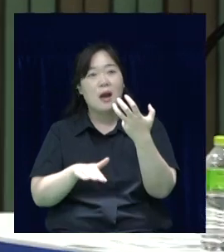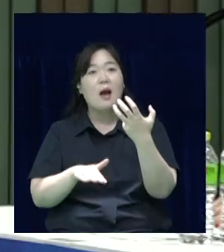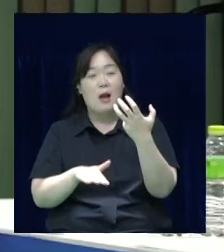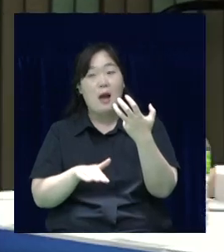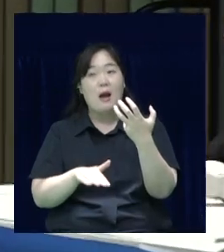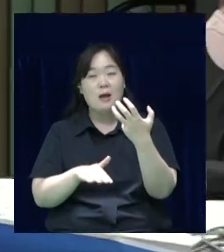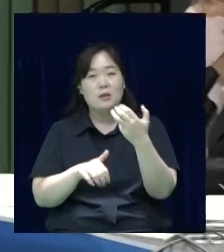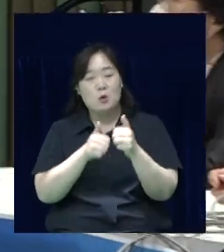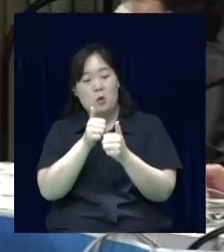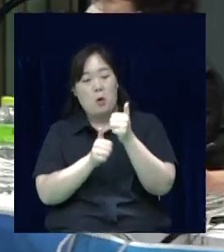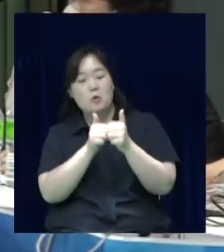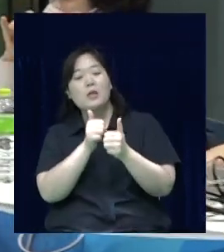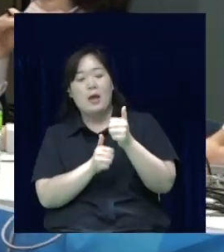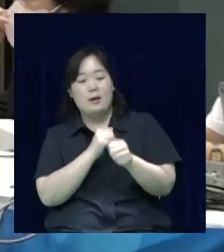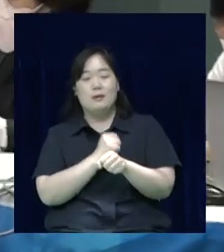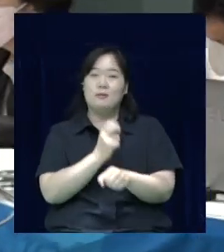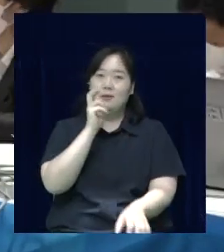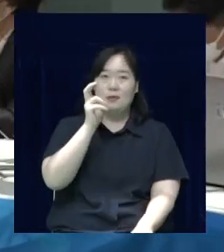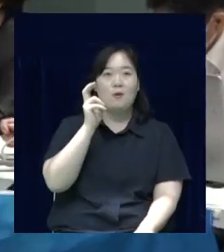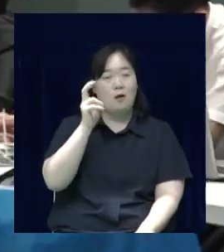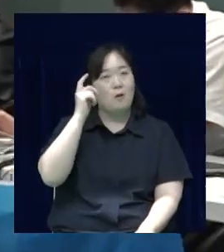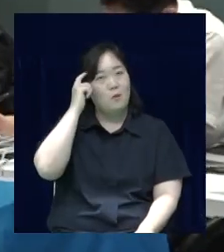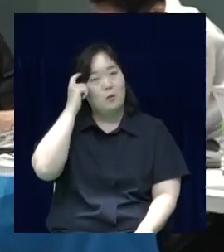되겠고요. 네, 그렇습니다. 네.